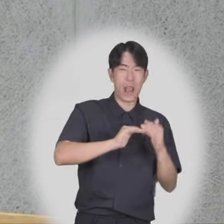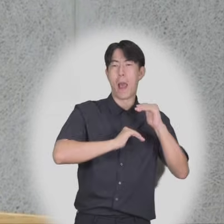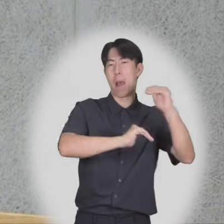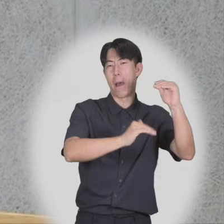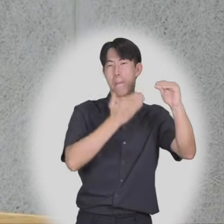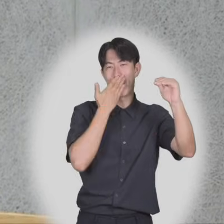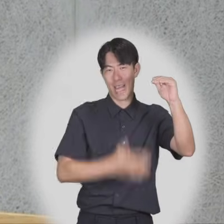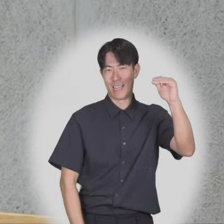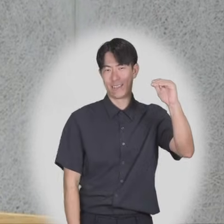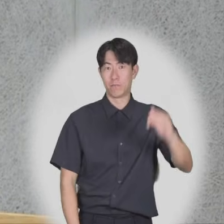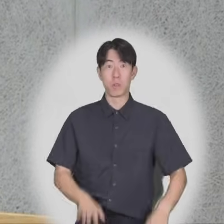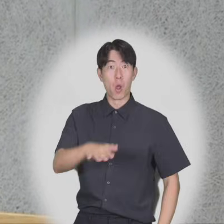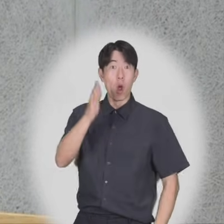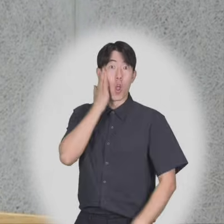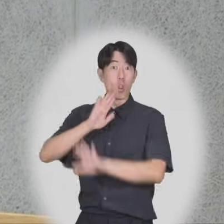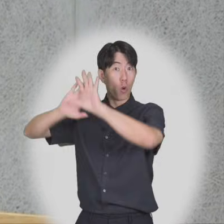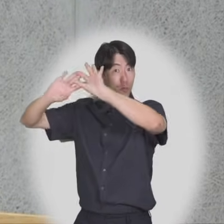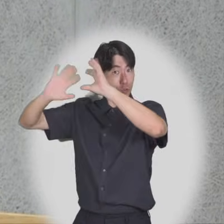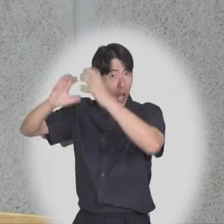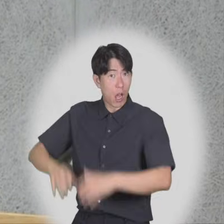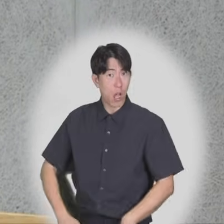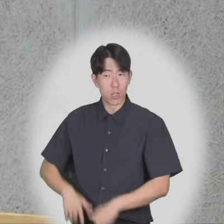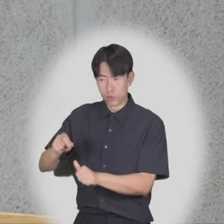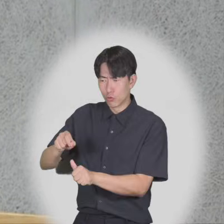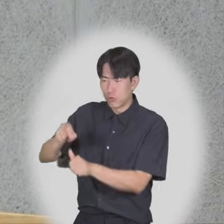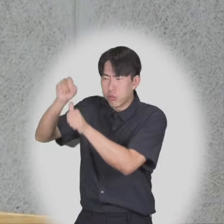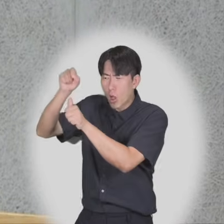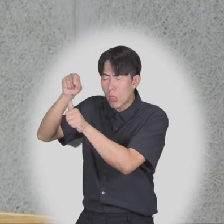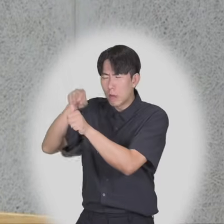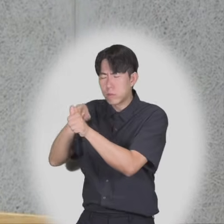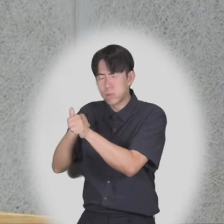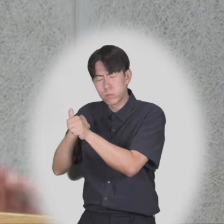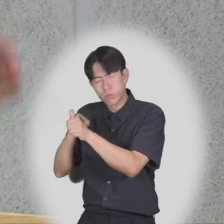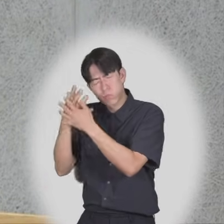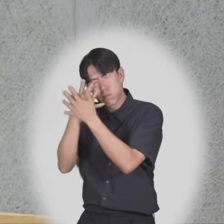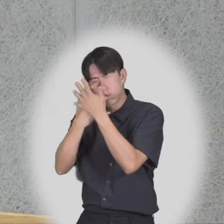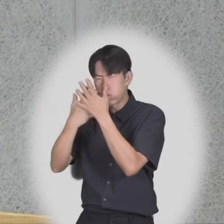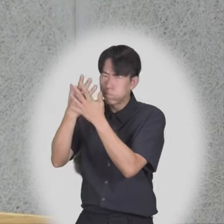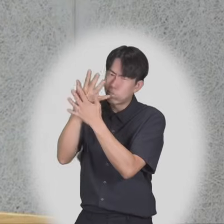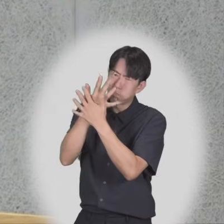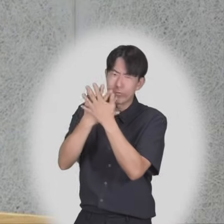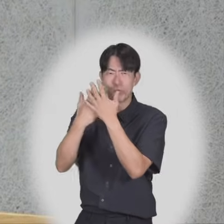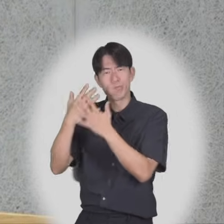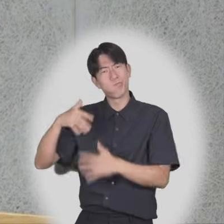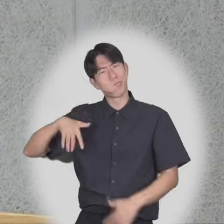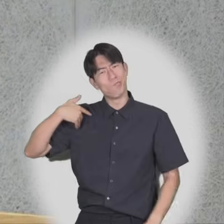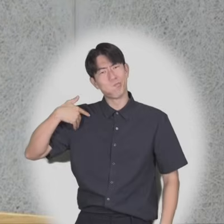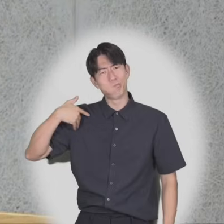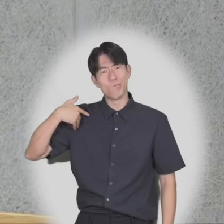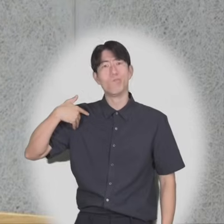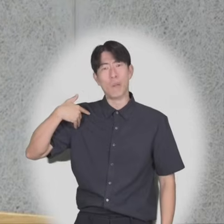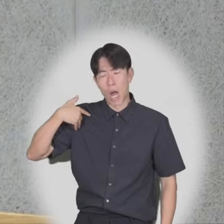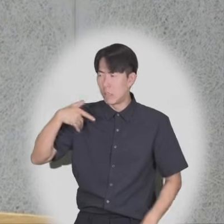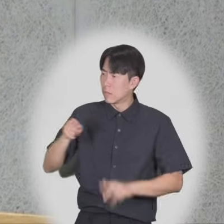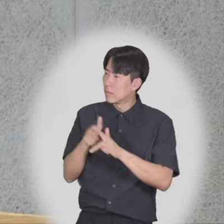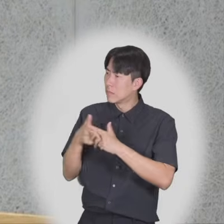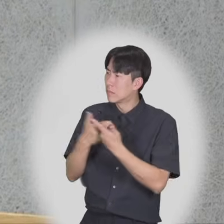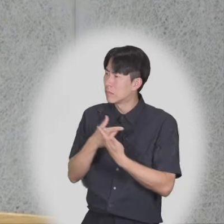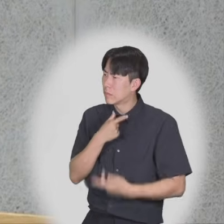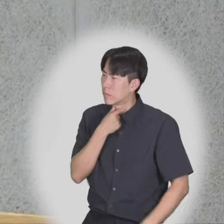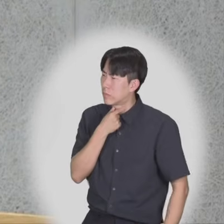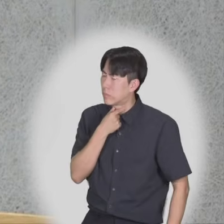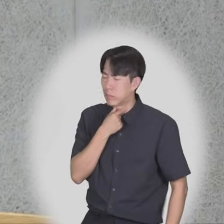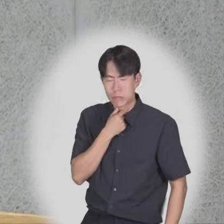때문입니다. 천국이나 구원 같은 개념들은 사실은 추상적이죠. 이것을 이해할 수